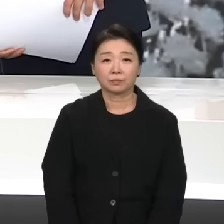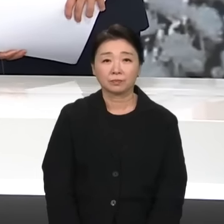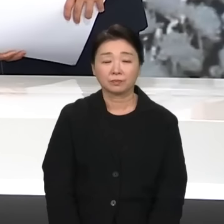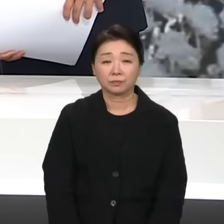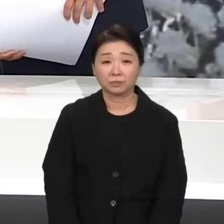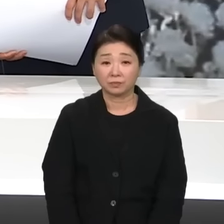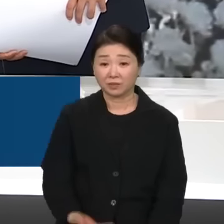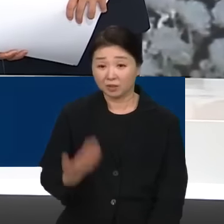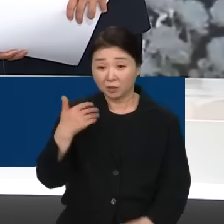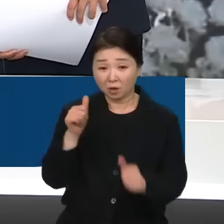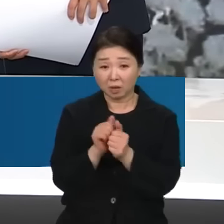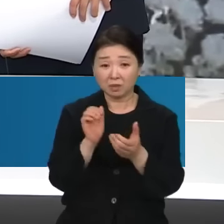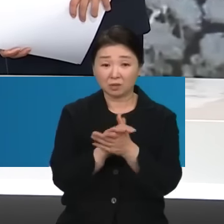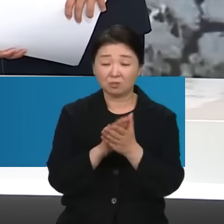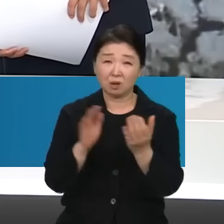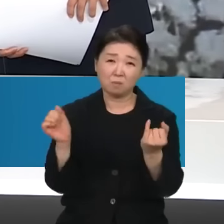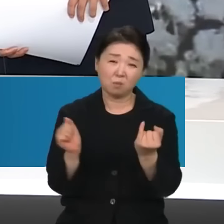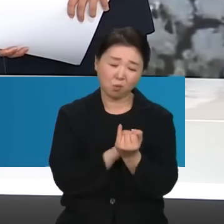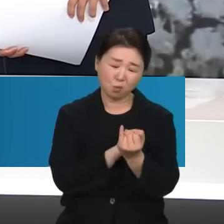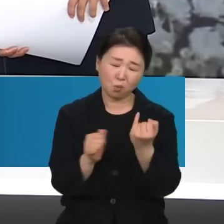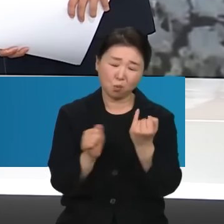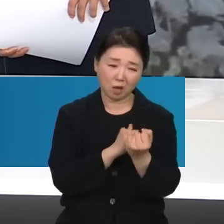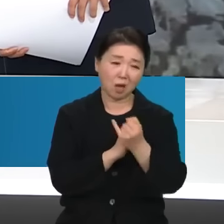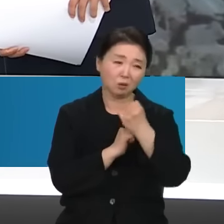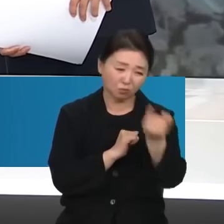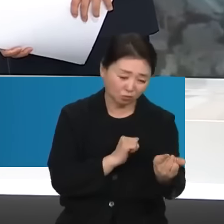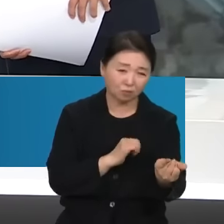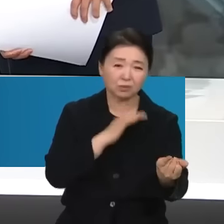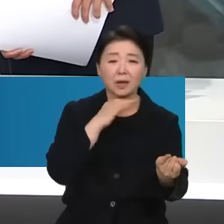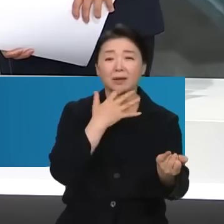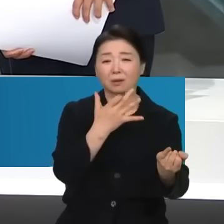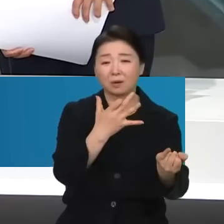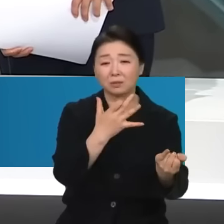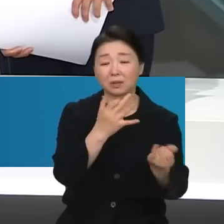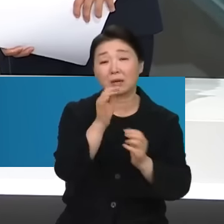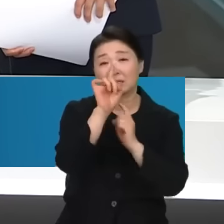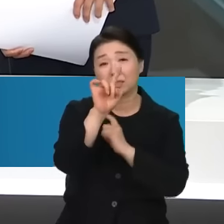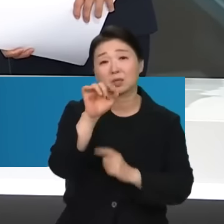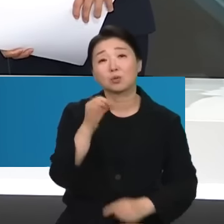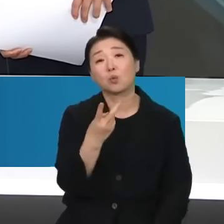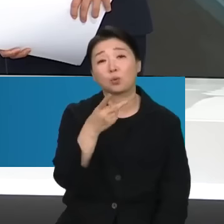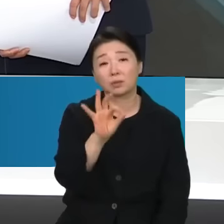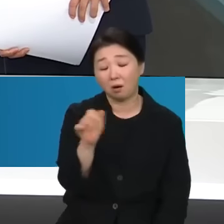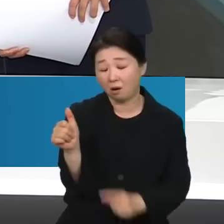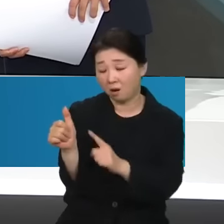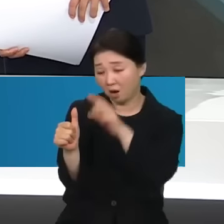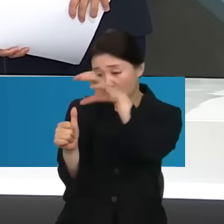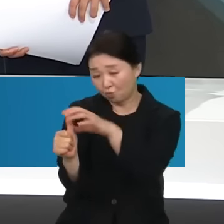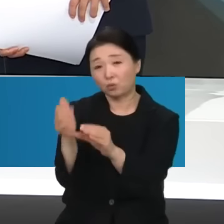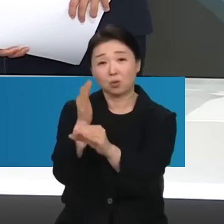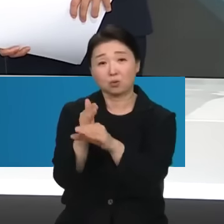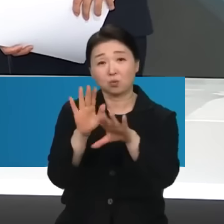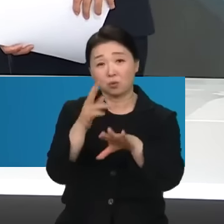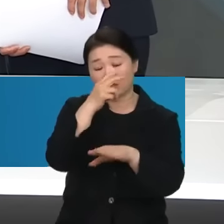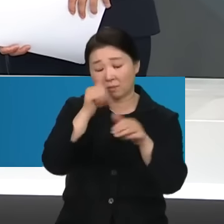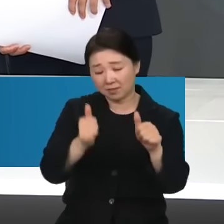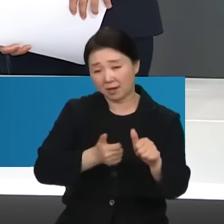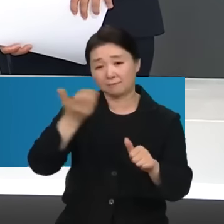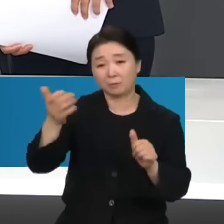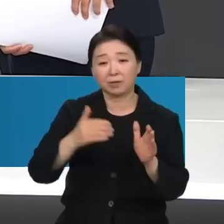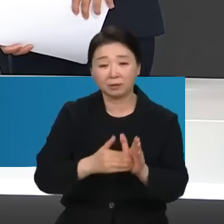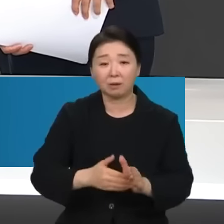전 남자친구에게 폭행을 당한 뒤 숨진 19살 이효정 씨. 가해 남성이 구속 상태에서 오늘 검찰로